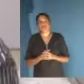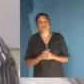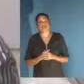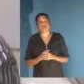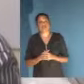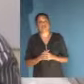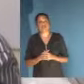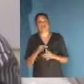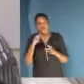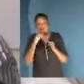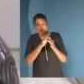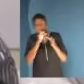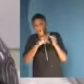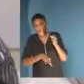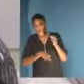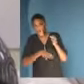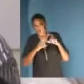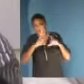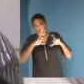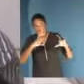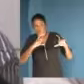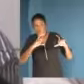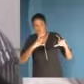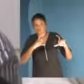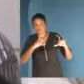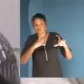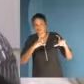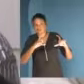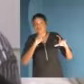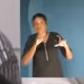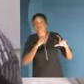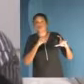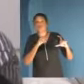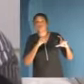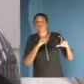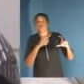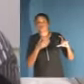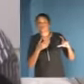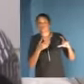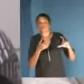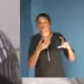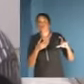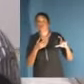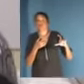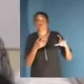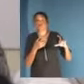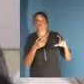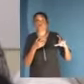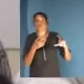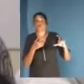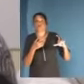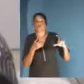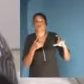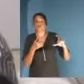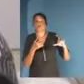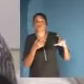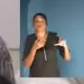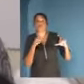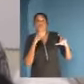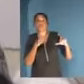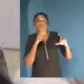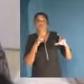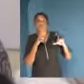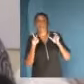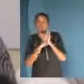dans les conclusions, évidemment, c'est les propos de ceux que nous avons audités, mais quand nous les reprenons à notre compte, quand nous parlons des